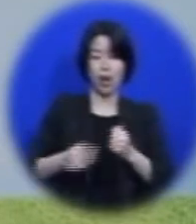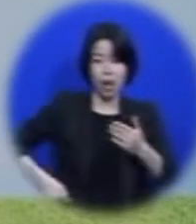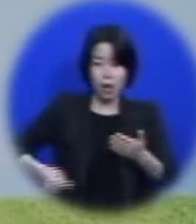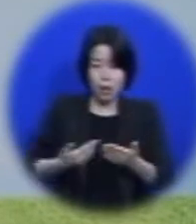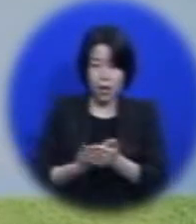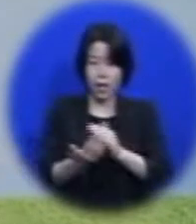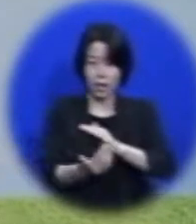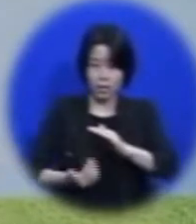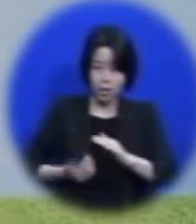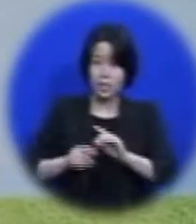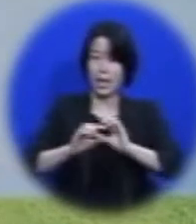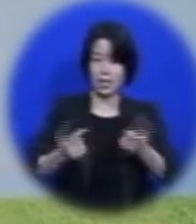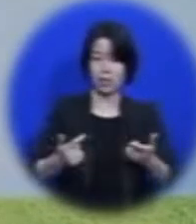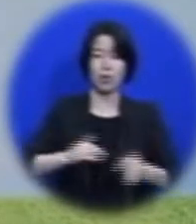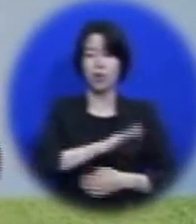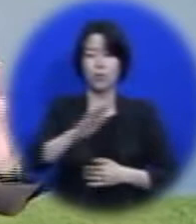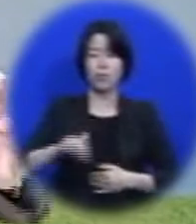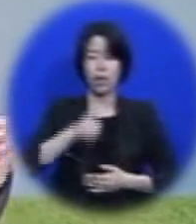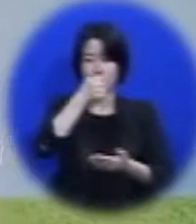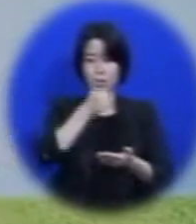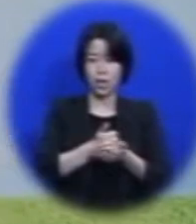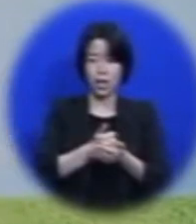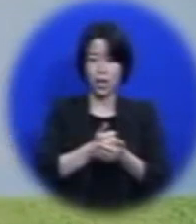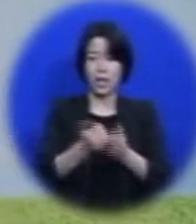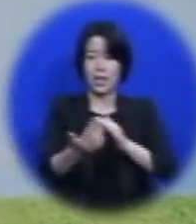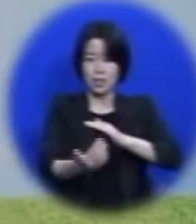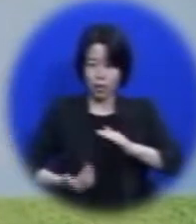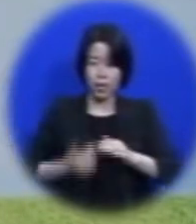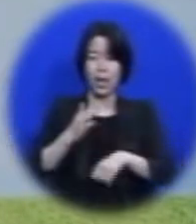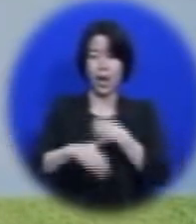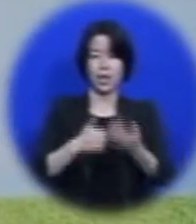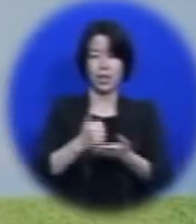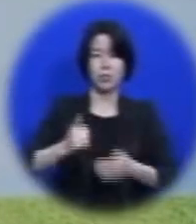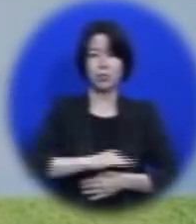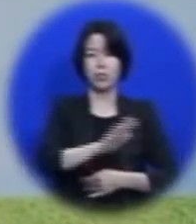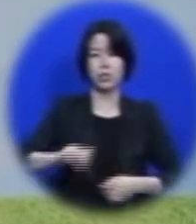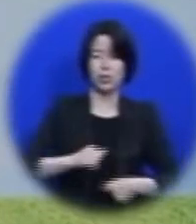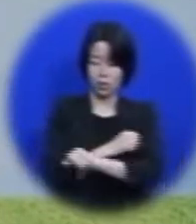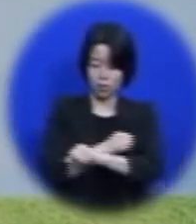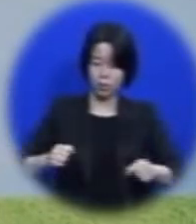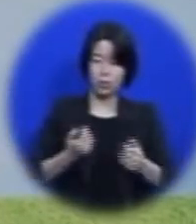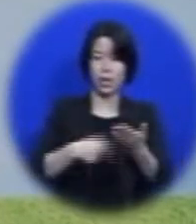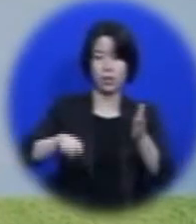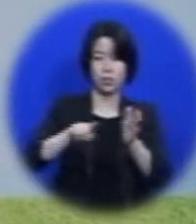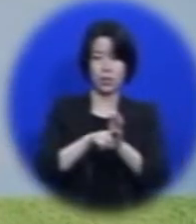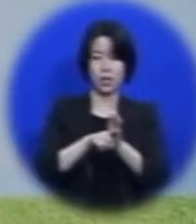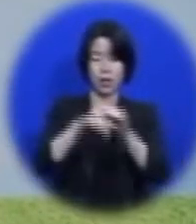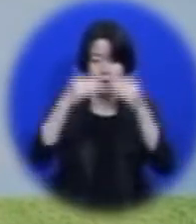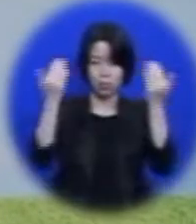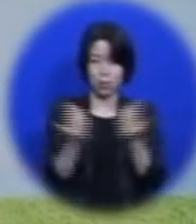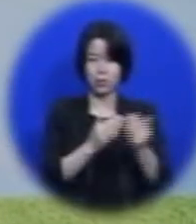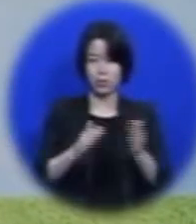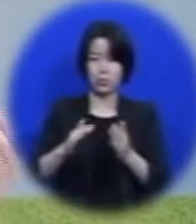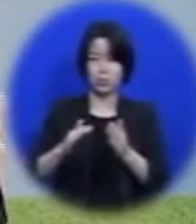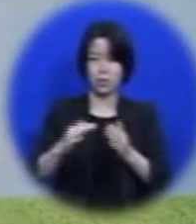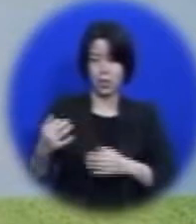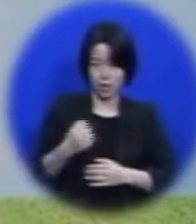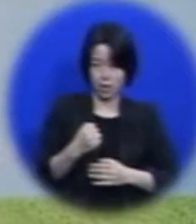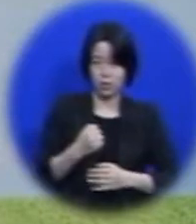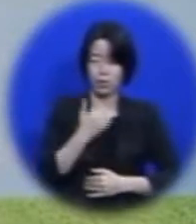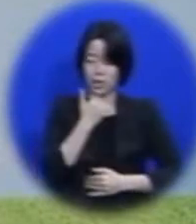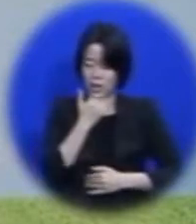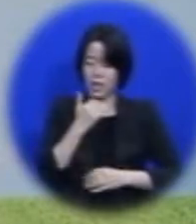회개하기 전이 아니고 우리가 죄를 짓기 전에 이미 하나님은 우리를 용서하시려고 모든 준비를 갖추고